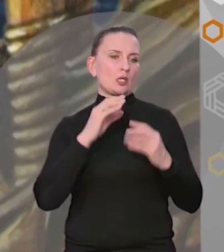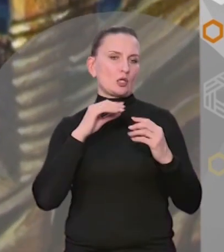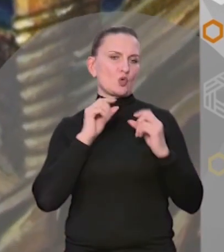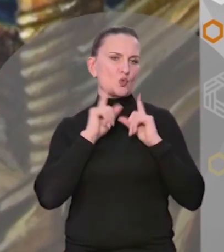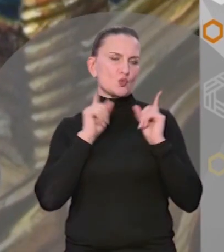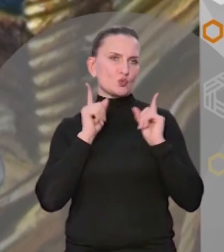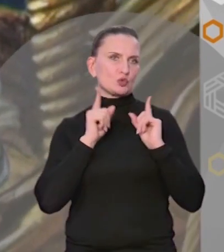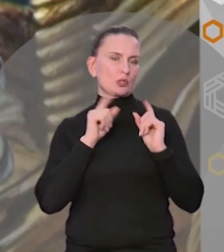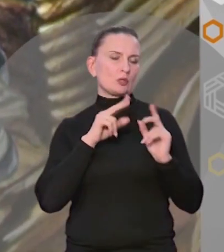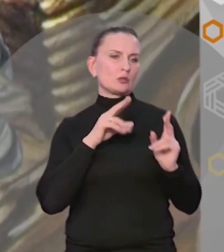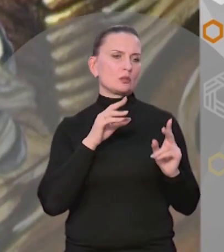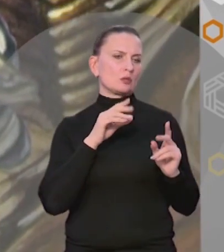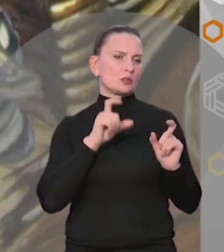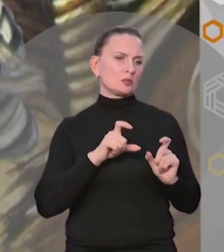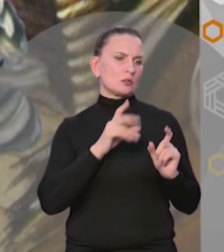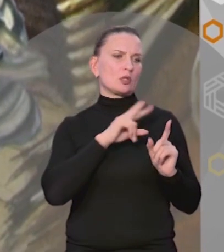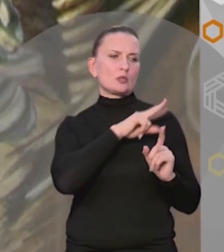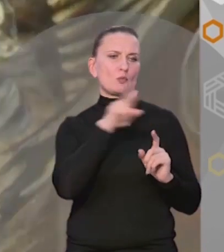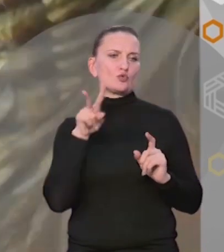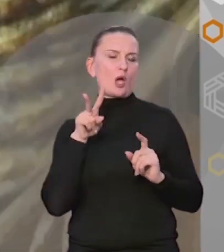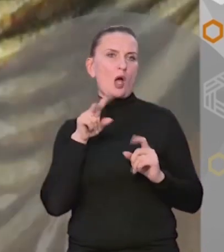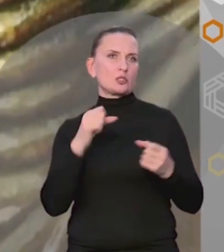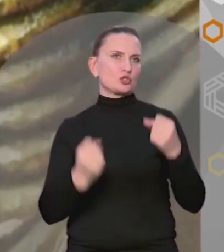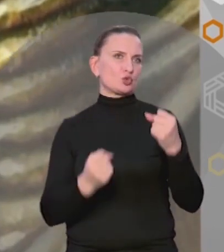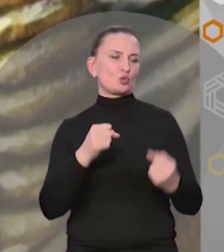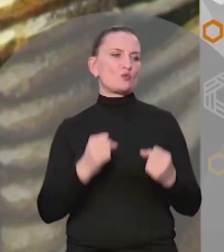усы, наблюдала за штурвалом.